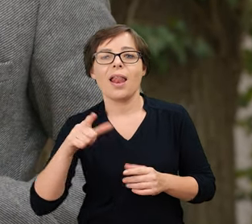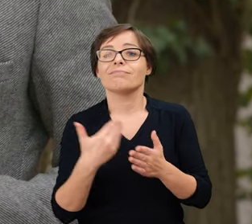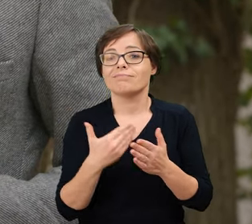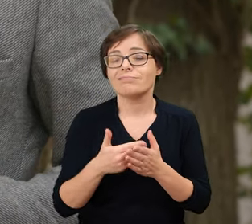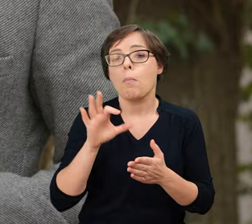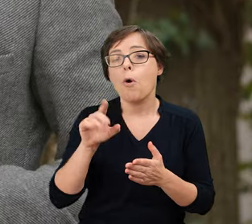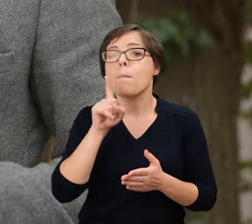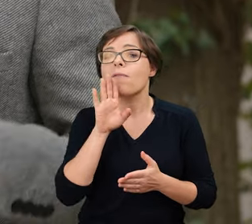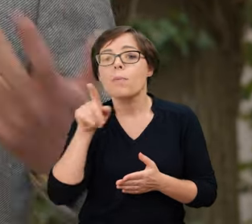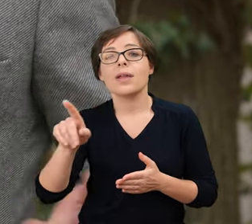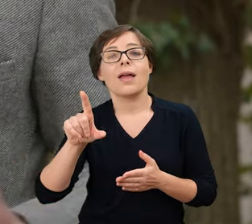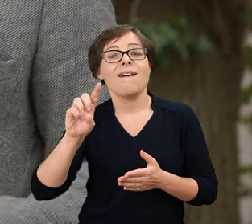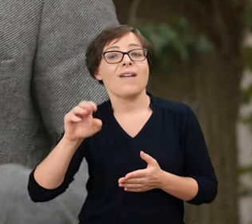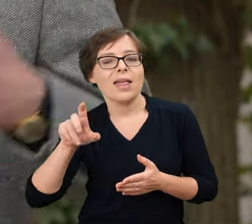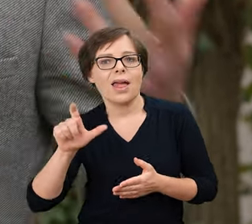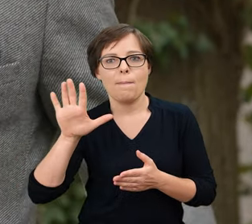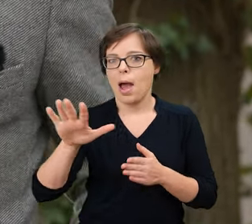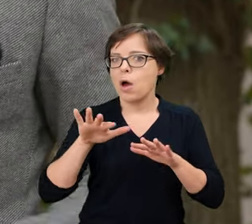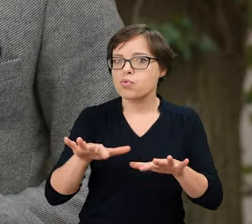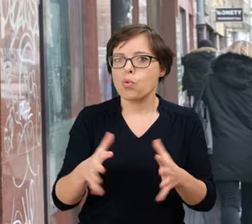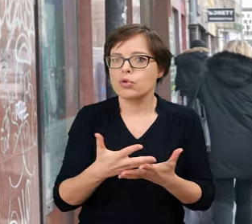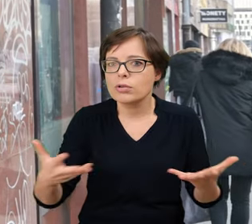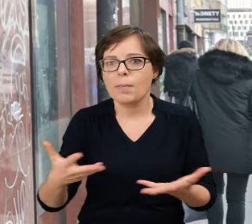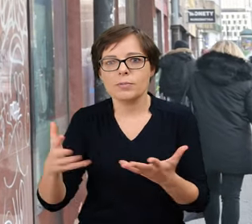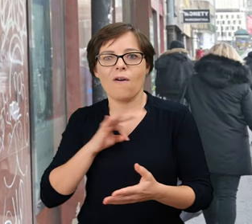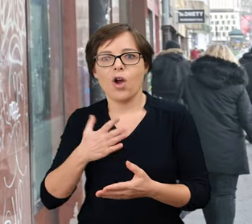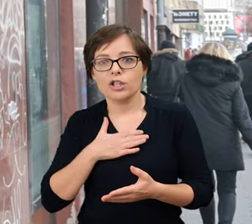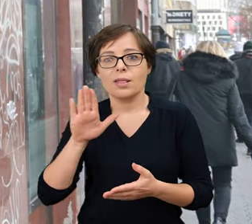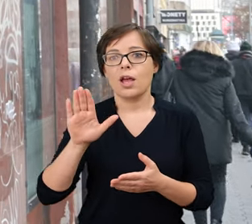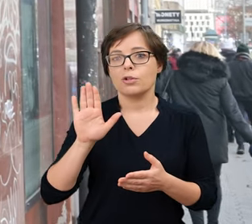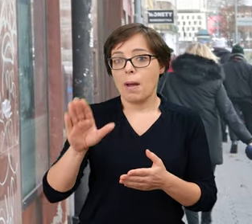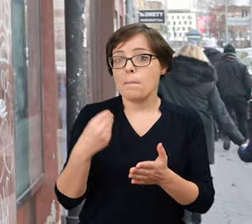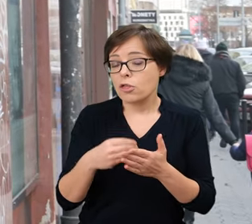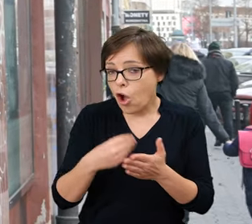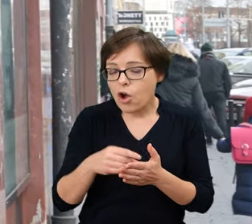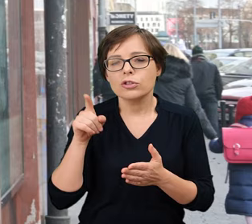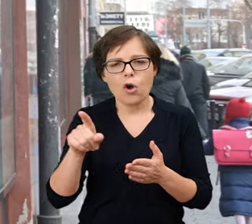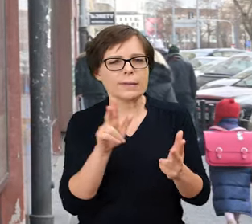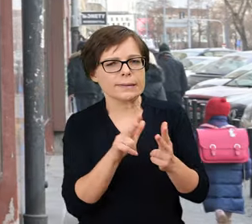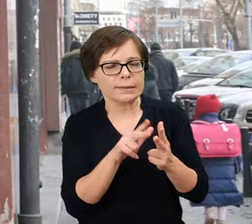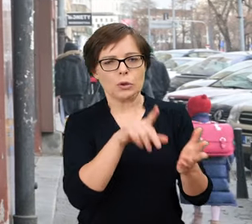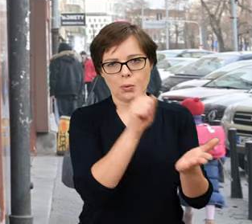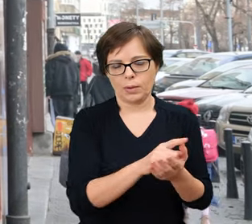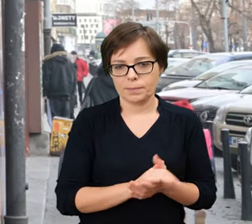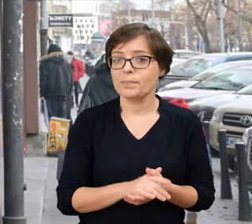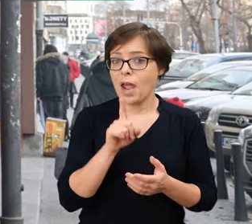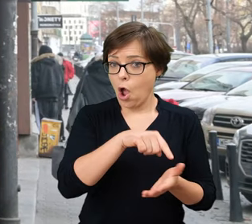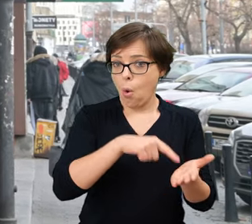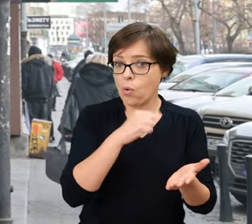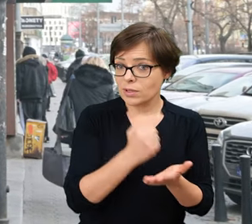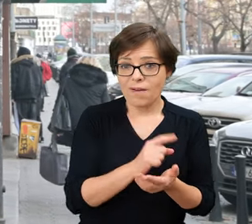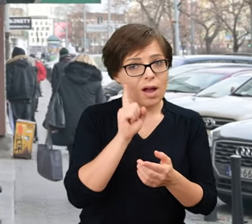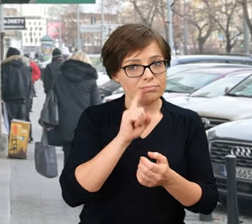przez Wedla jako posiadacza wielu gruntów i bardzo wielu pieniędzy. Wpłynęła bardzo znacząco